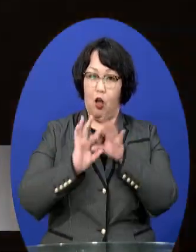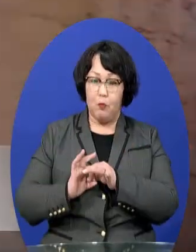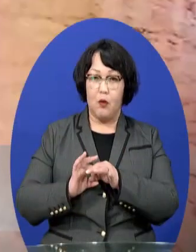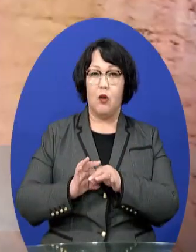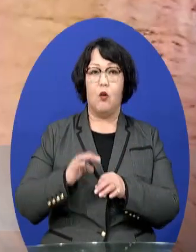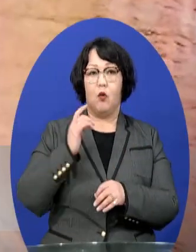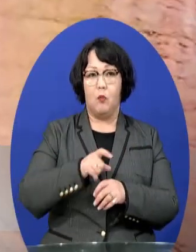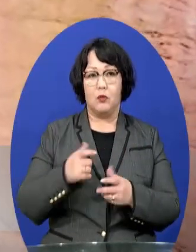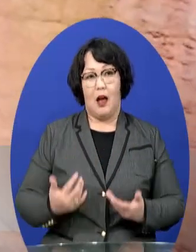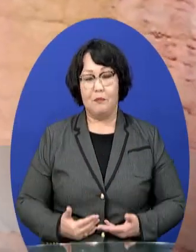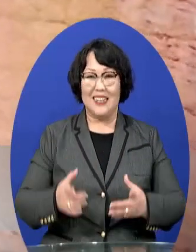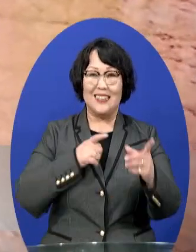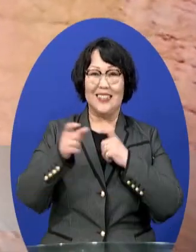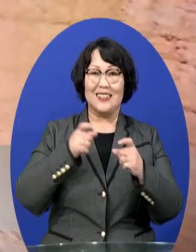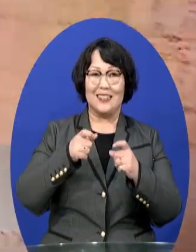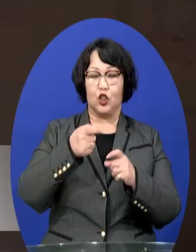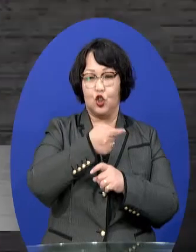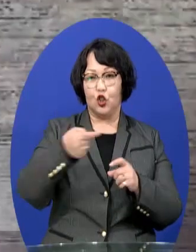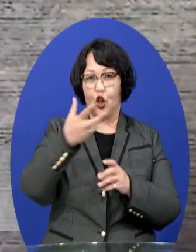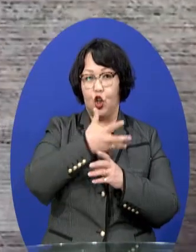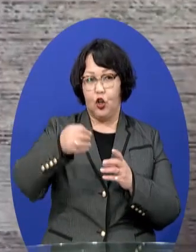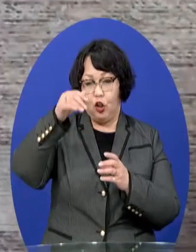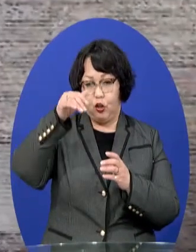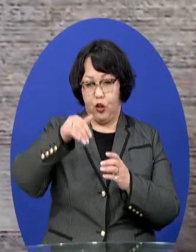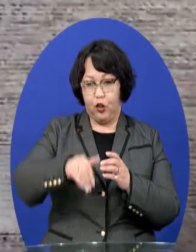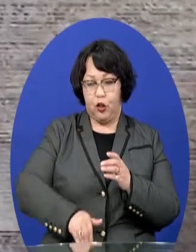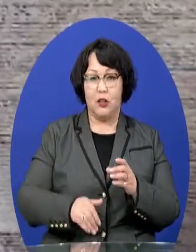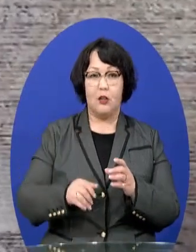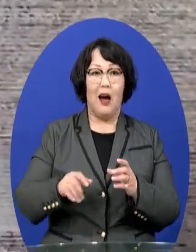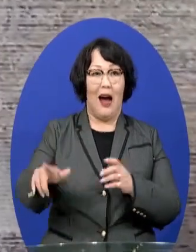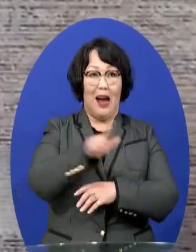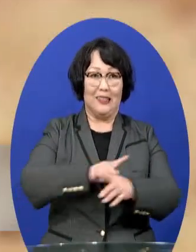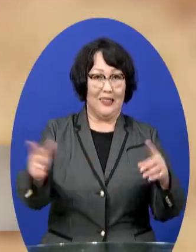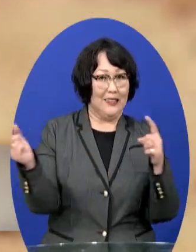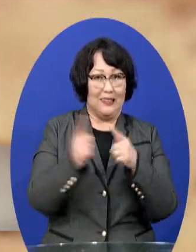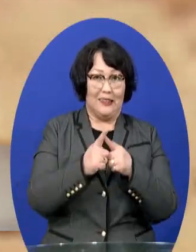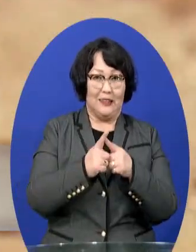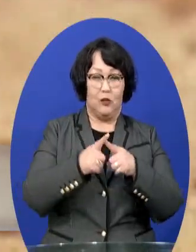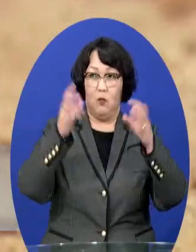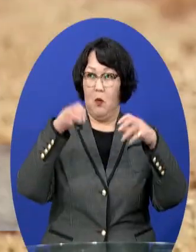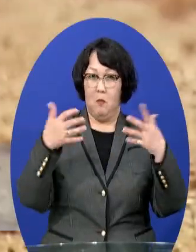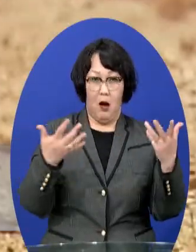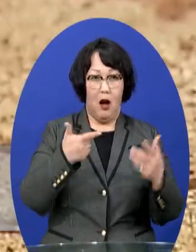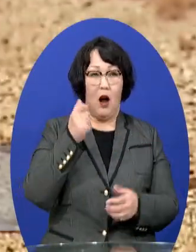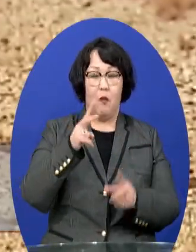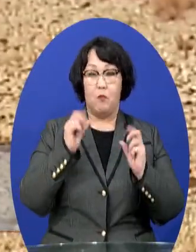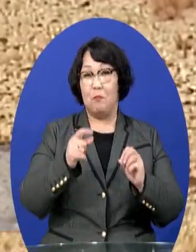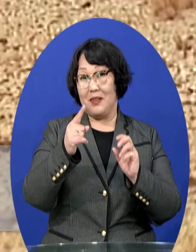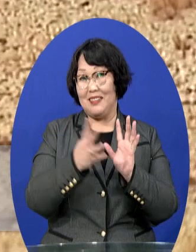хэмээн онцолж байгаа юм а. Тухайлбал цөлжилт хуурайшилтаас болж